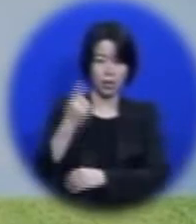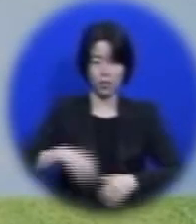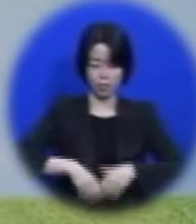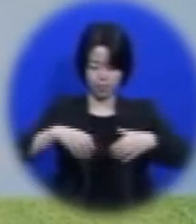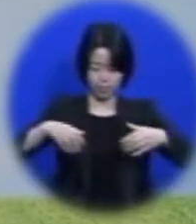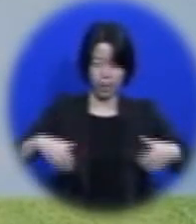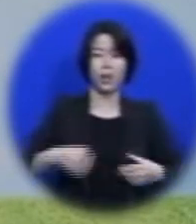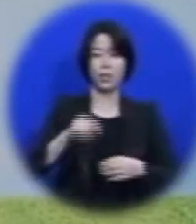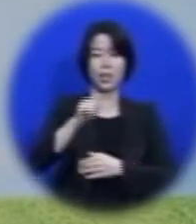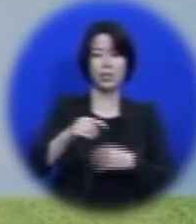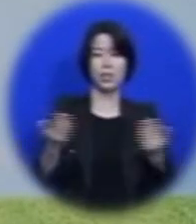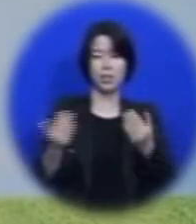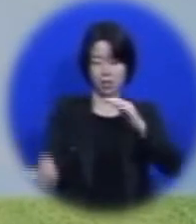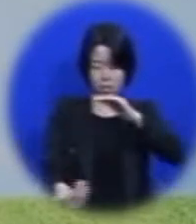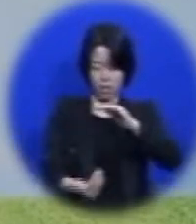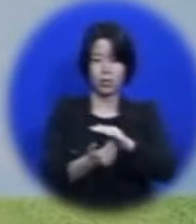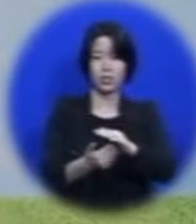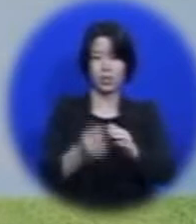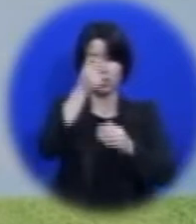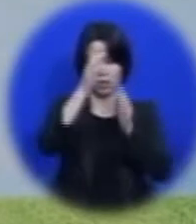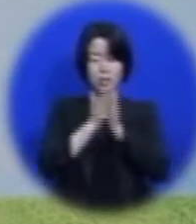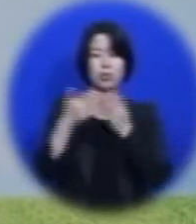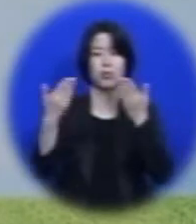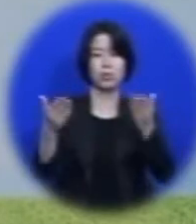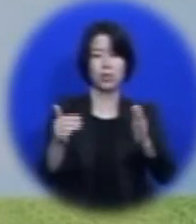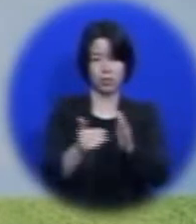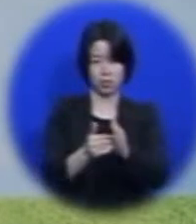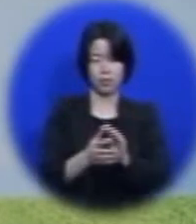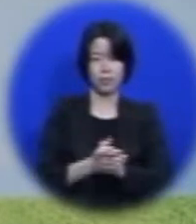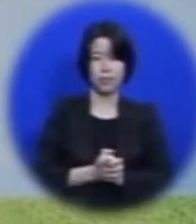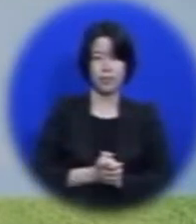하나님께 그 일이 이루어지기를 기도했습니다.